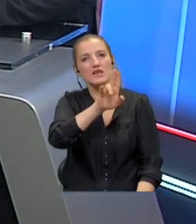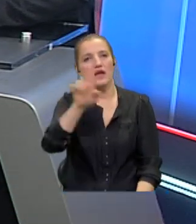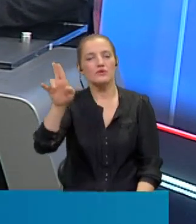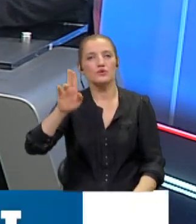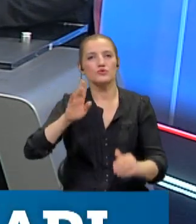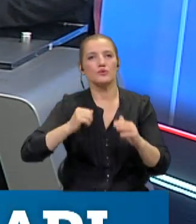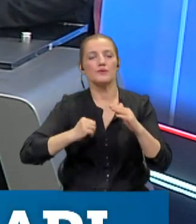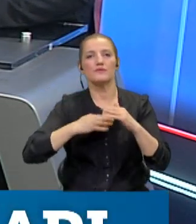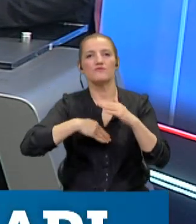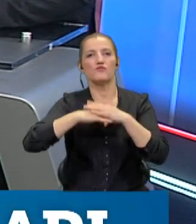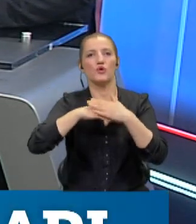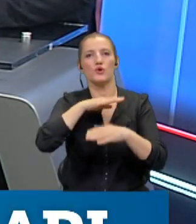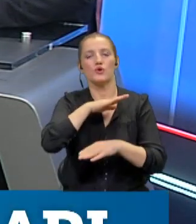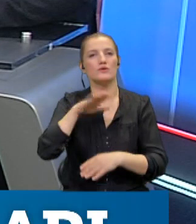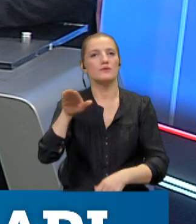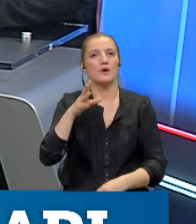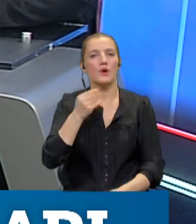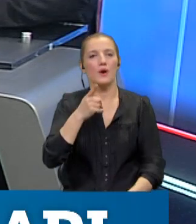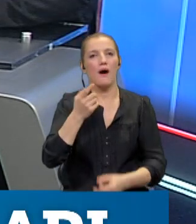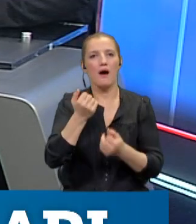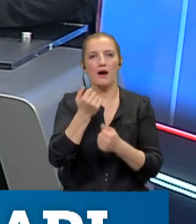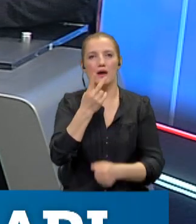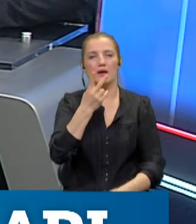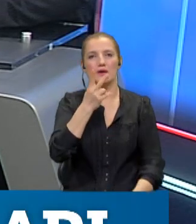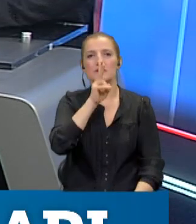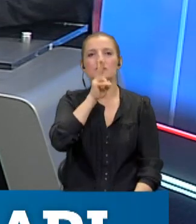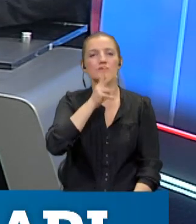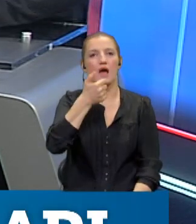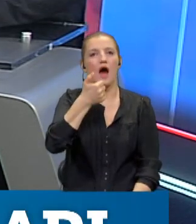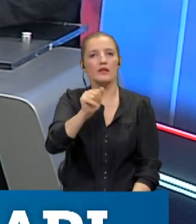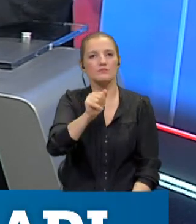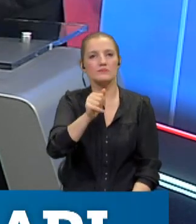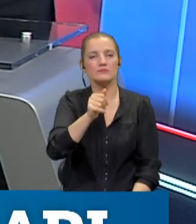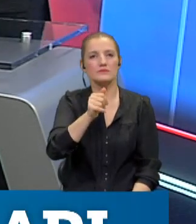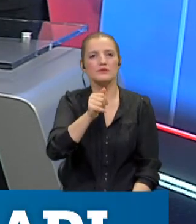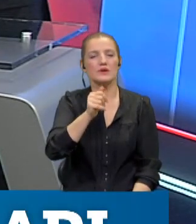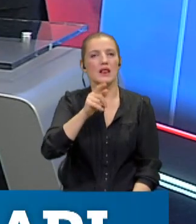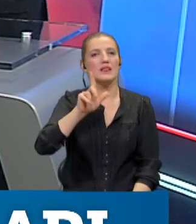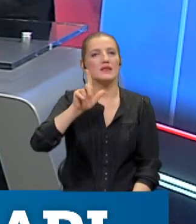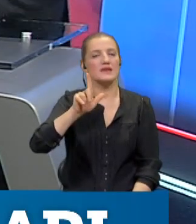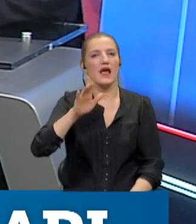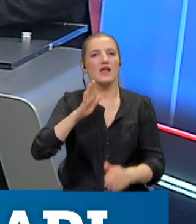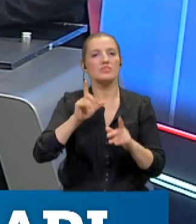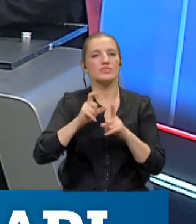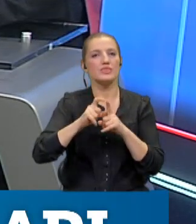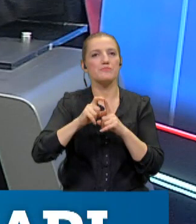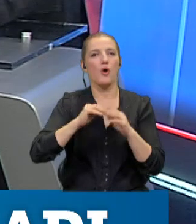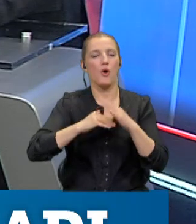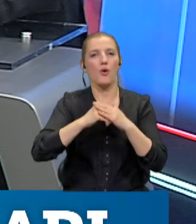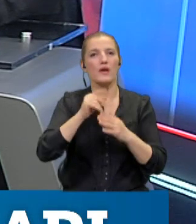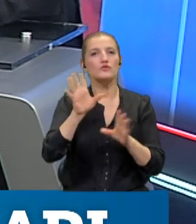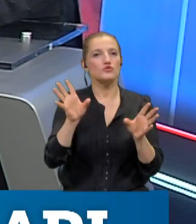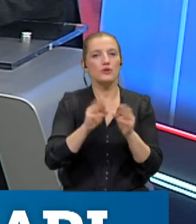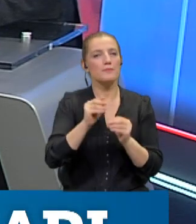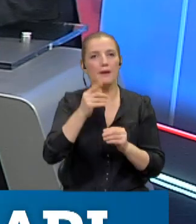civarında doluyor artık yani arabam büyük satmıştır Çelik depo varsa neredeyse 700 lira